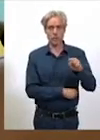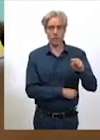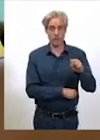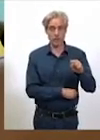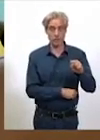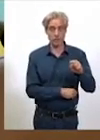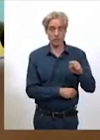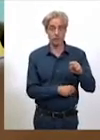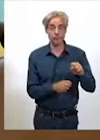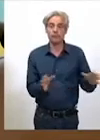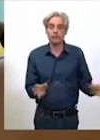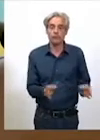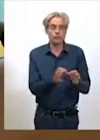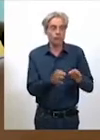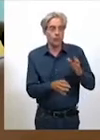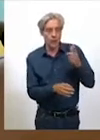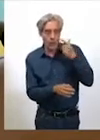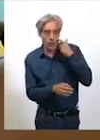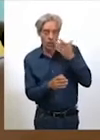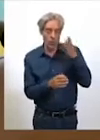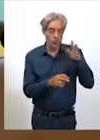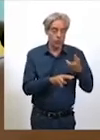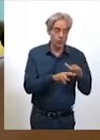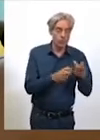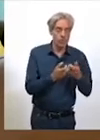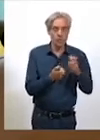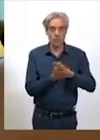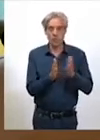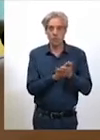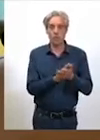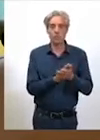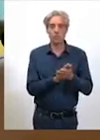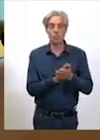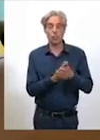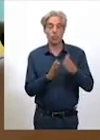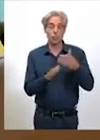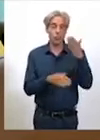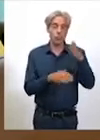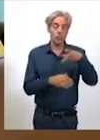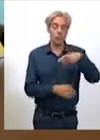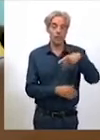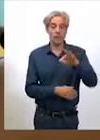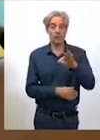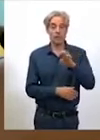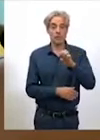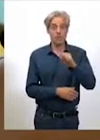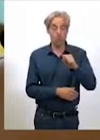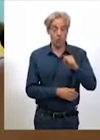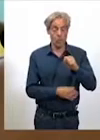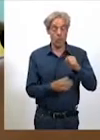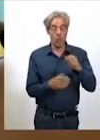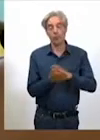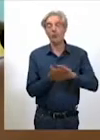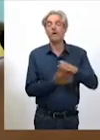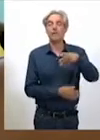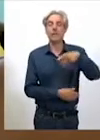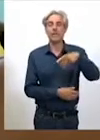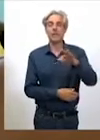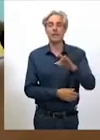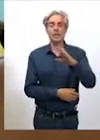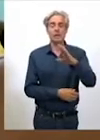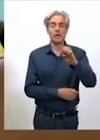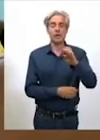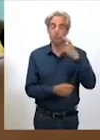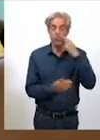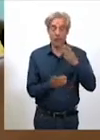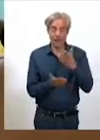cas, on peut avoir recours à ces outils type association, SIC ou PTCE pour créer cet axe et